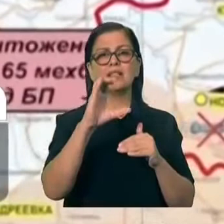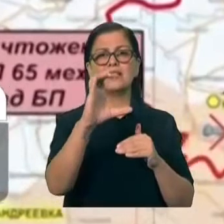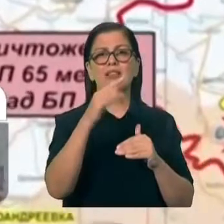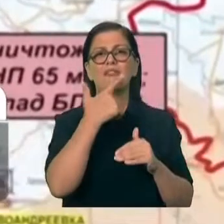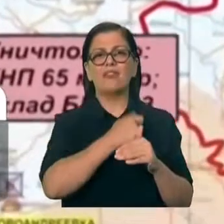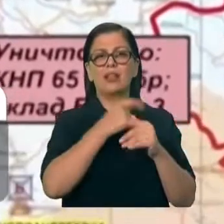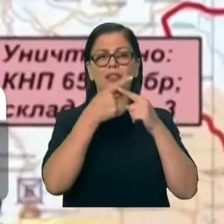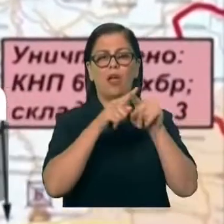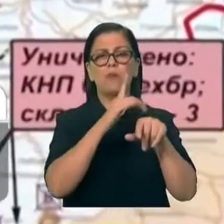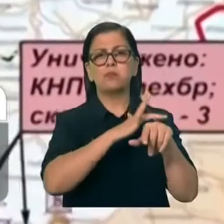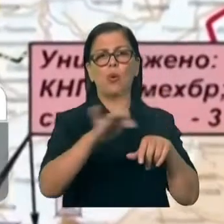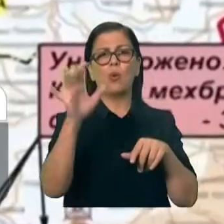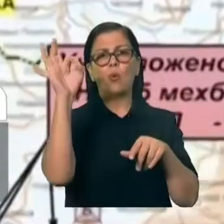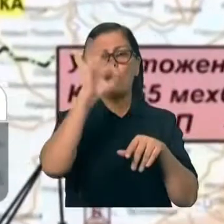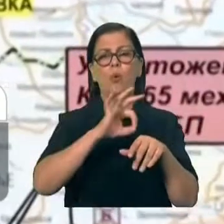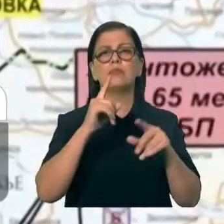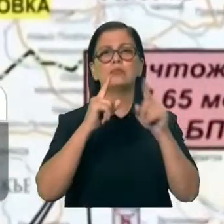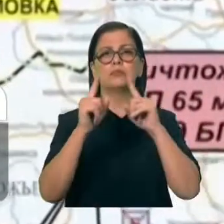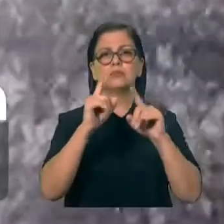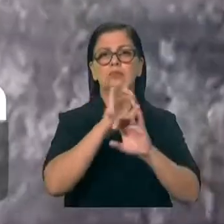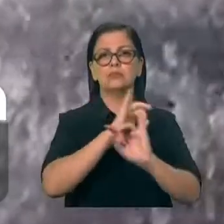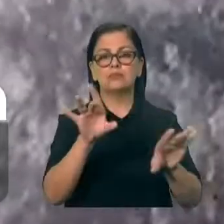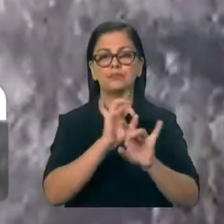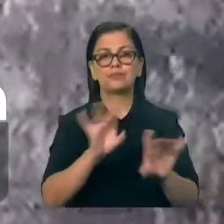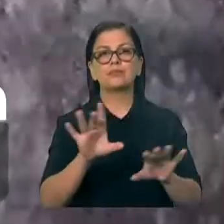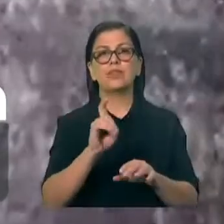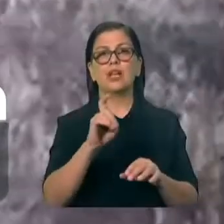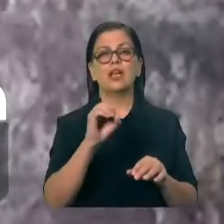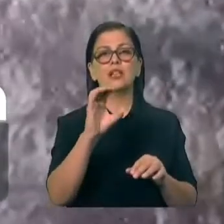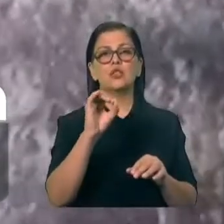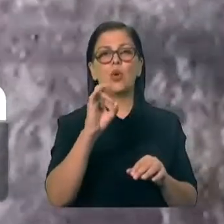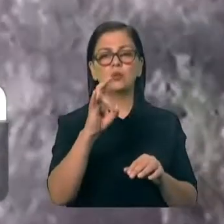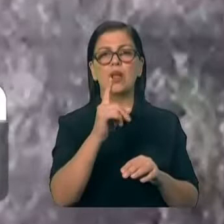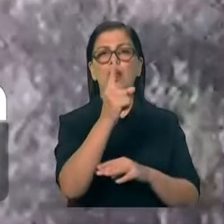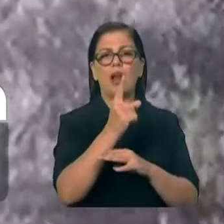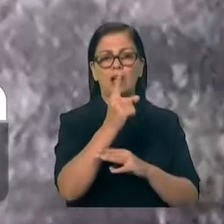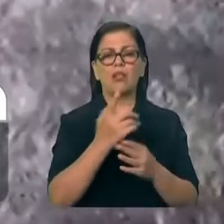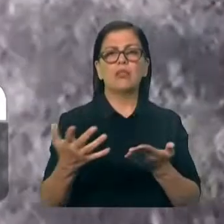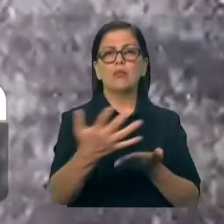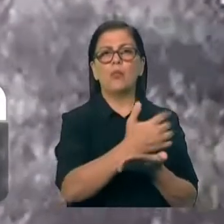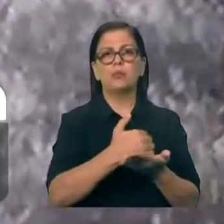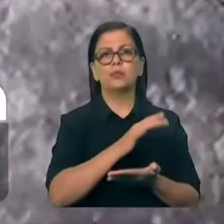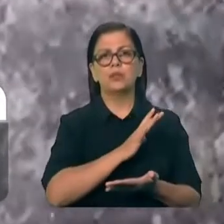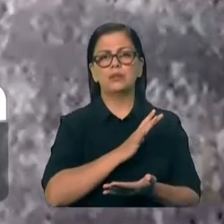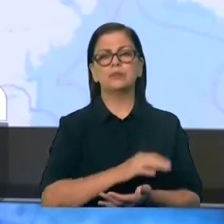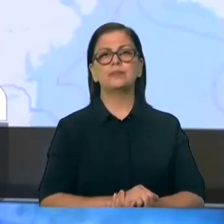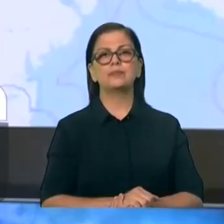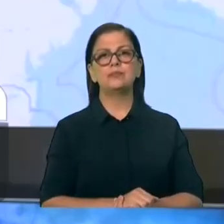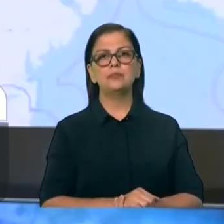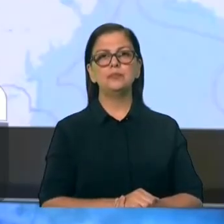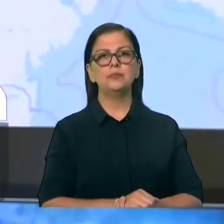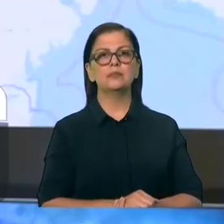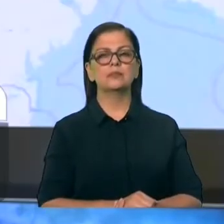sözçüsü Igor Konashenkov gündəlik briefingdə açıqlama verib. Bildirib ki, Xerson vilayətində də raketlər ələ keçirilib.